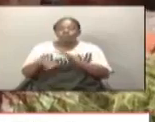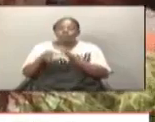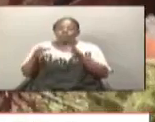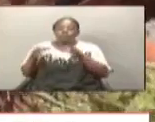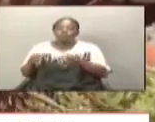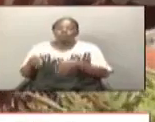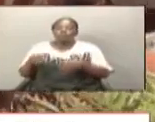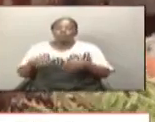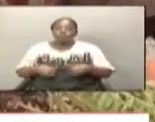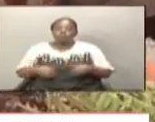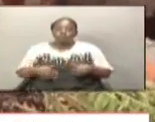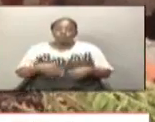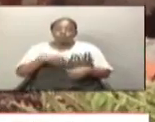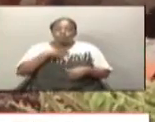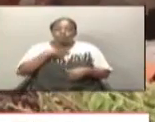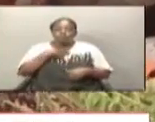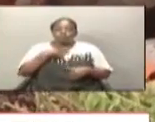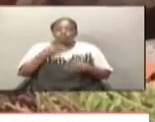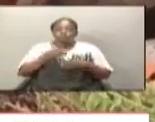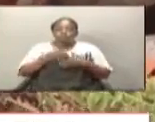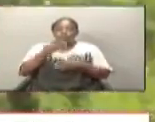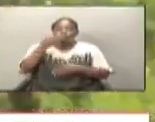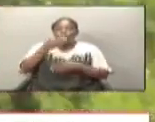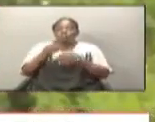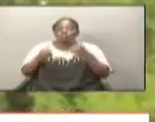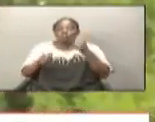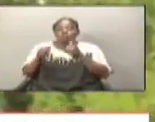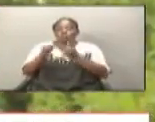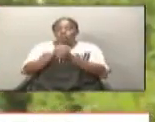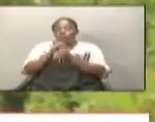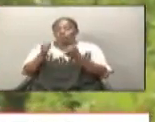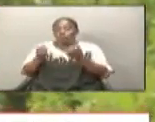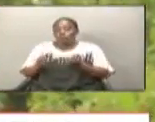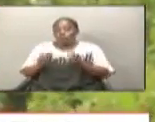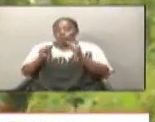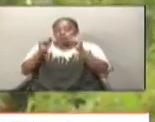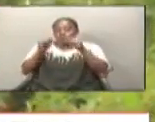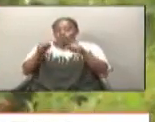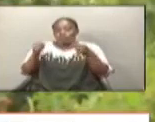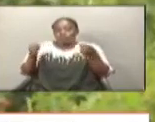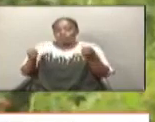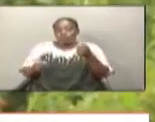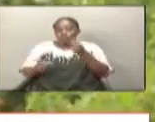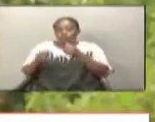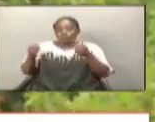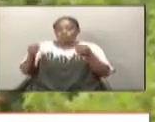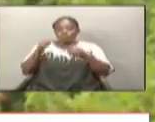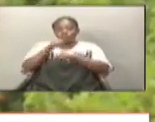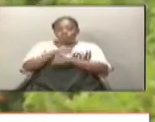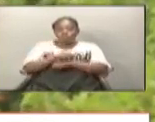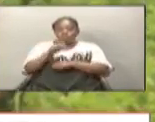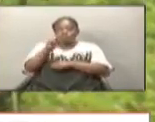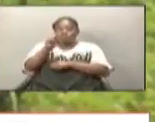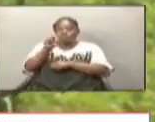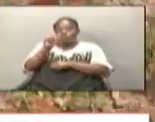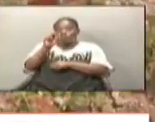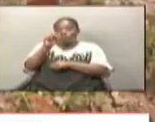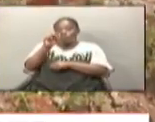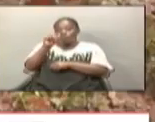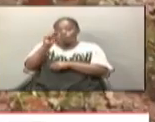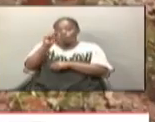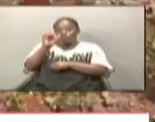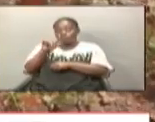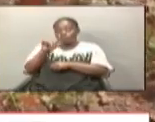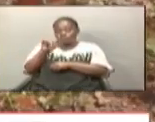be batulambuzizza ekisenge ekyamenyeddwa. Ku lunaku abalumbaganyi balumbye ku luuyi oluliko amasomero Nakanyonyi SS ne Primary